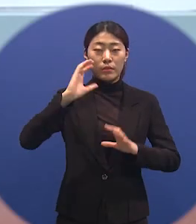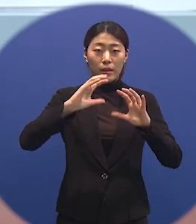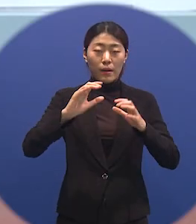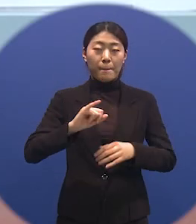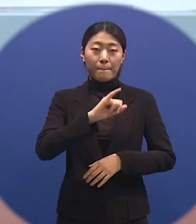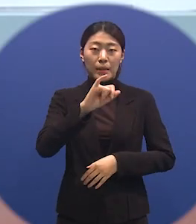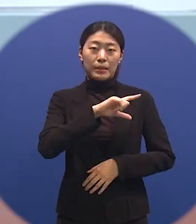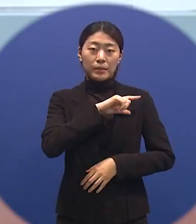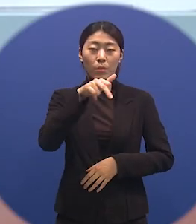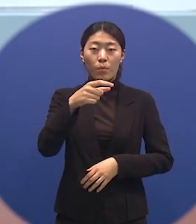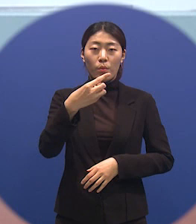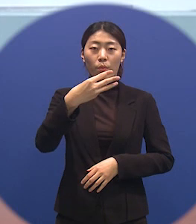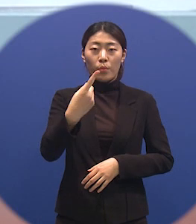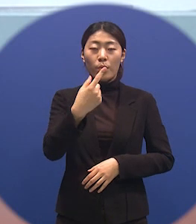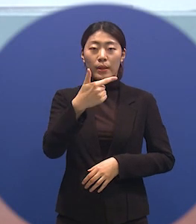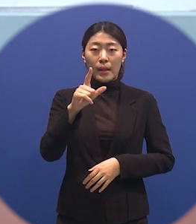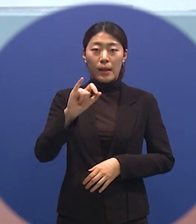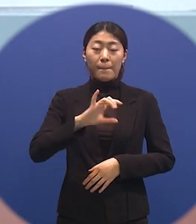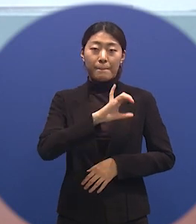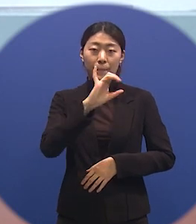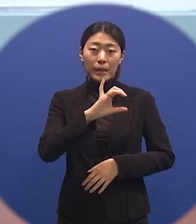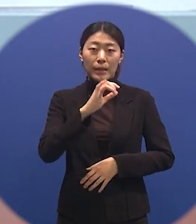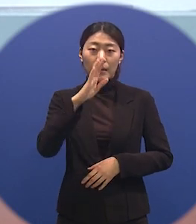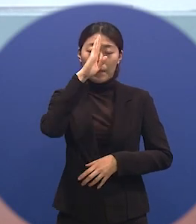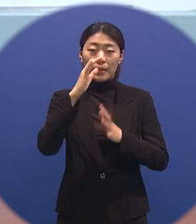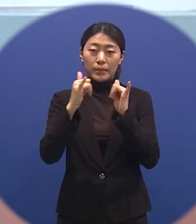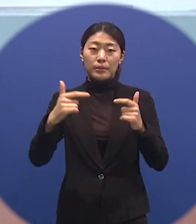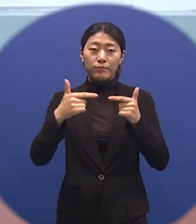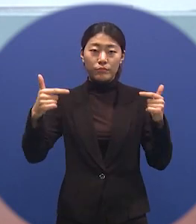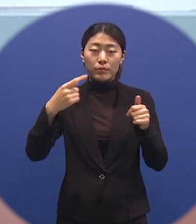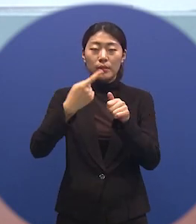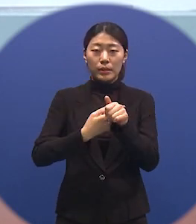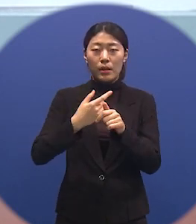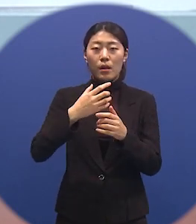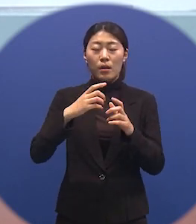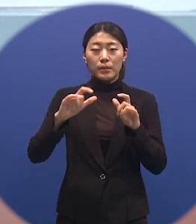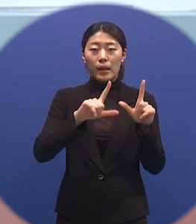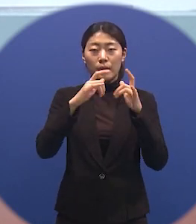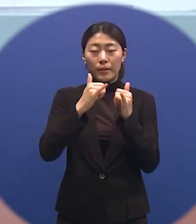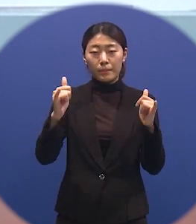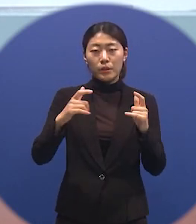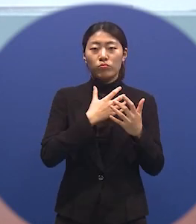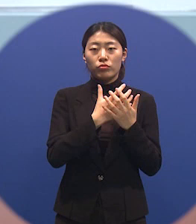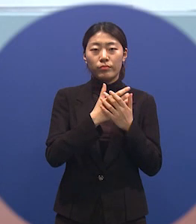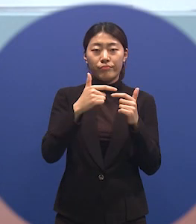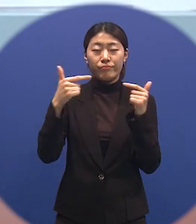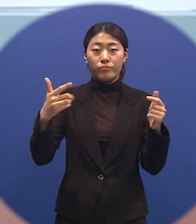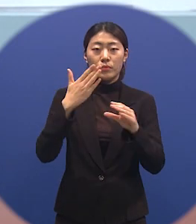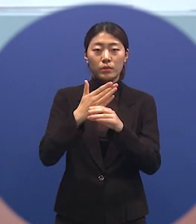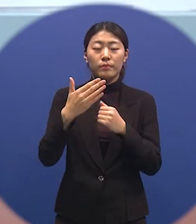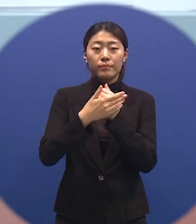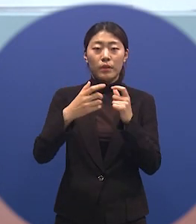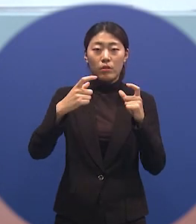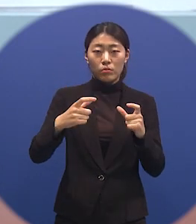국내 신종 코로나 바이러스 감염증 확진자 수가 늘어남에 따라 국민의 불안감도 커지고 있는데요. 은평구는 신종